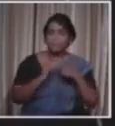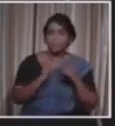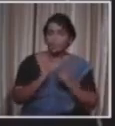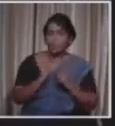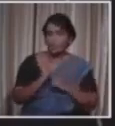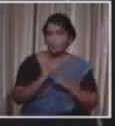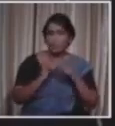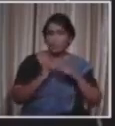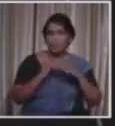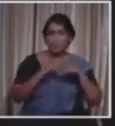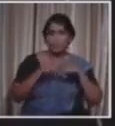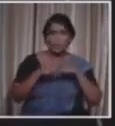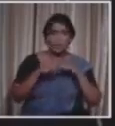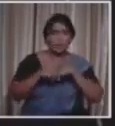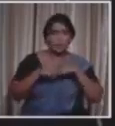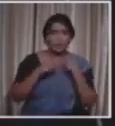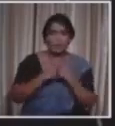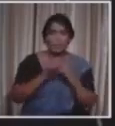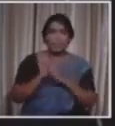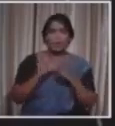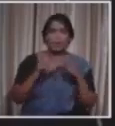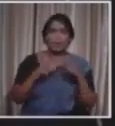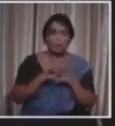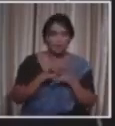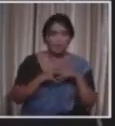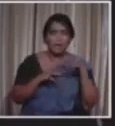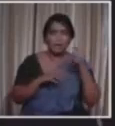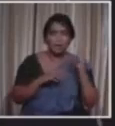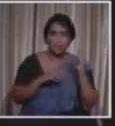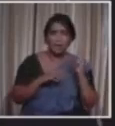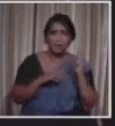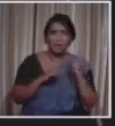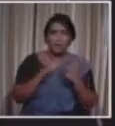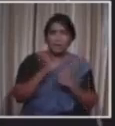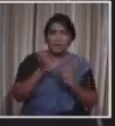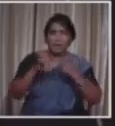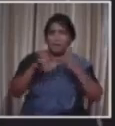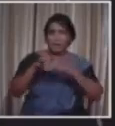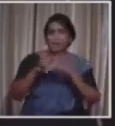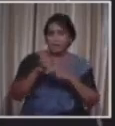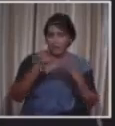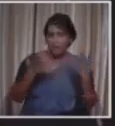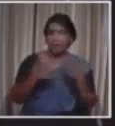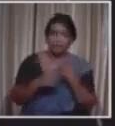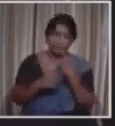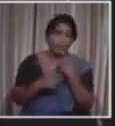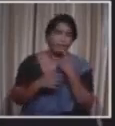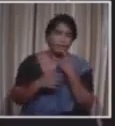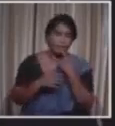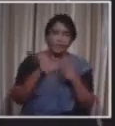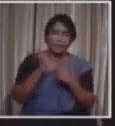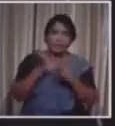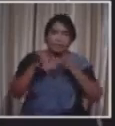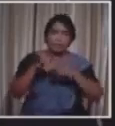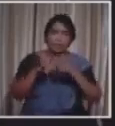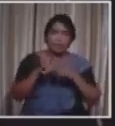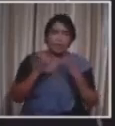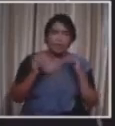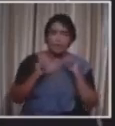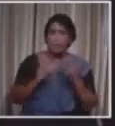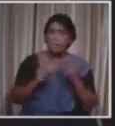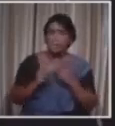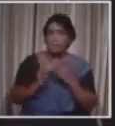वक्ती मेगा बना टेन्दर इक टेन्दर